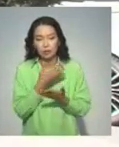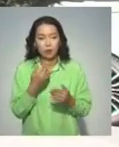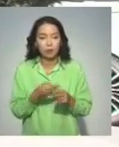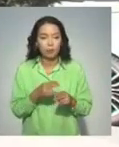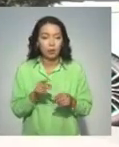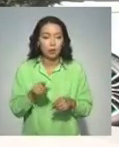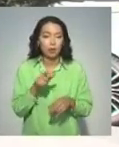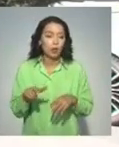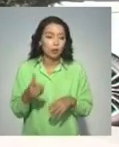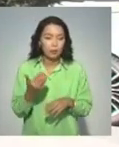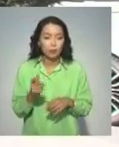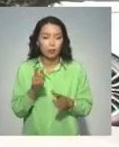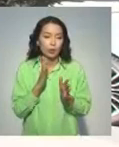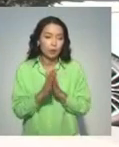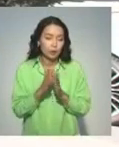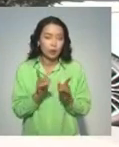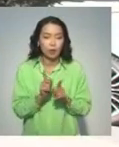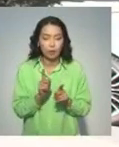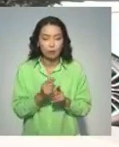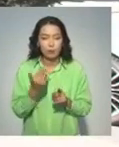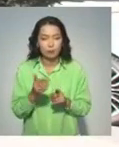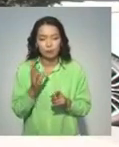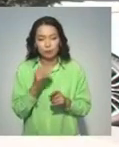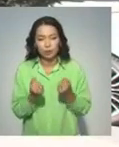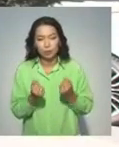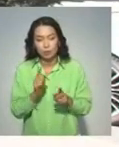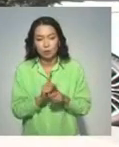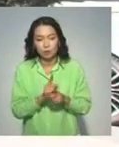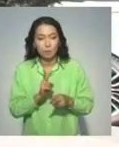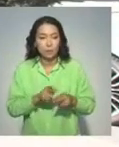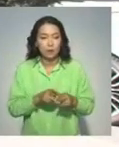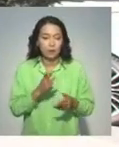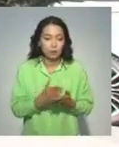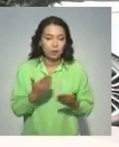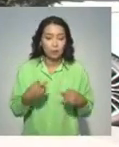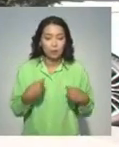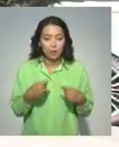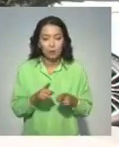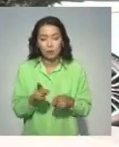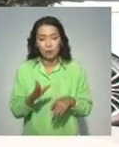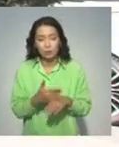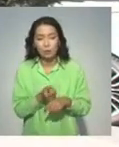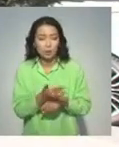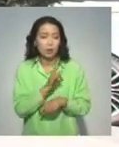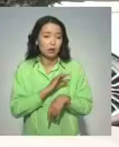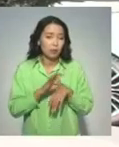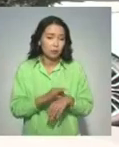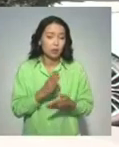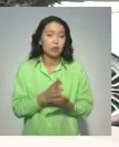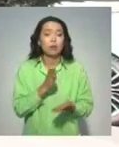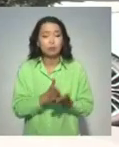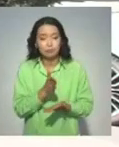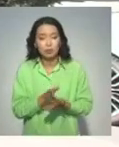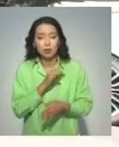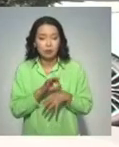кезегінде тұрғындардың жүріп тұруы мен көлік қозғалысына кері әсерін тигізеді. Біз бұл сауда түрін жою үшін бірқатар жұмыс жүргізіп жатырмыз. Мониторинг